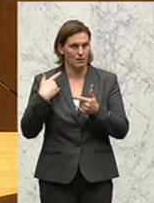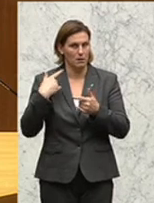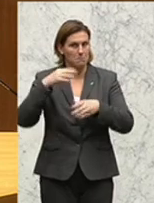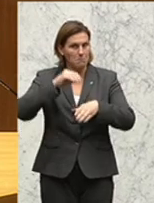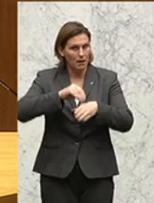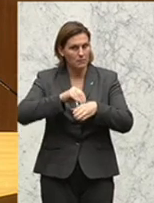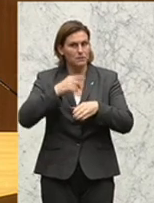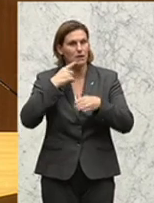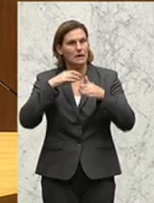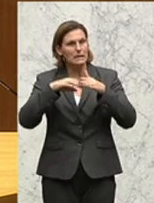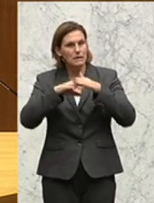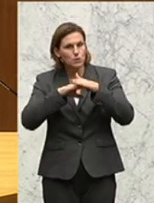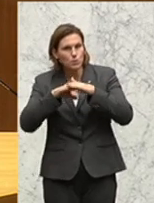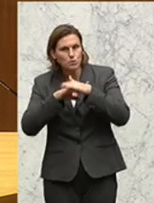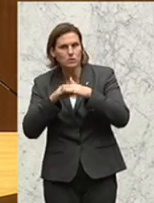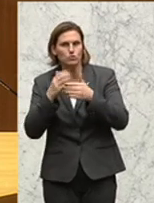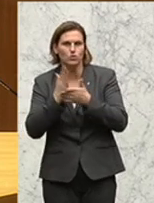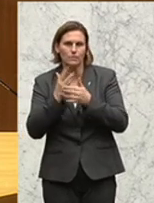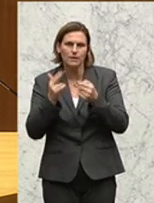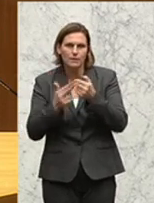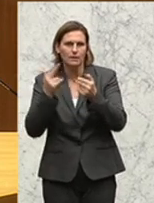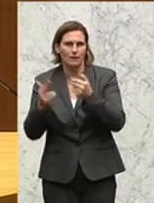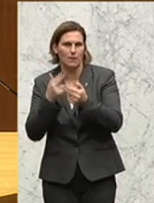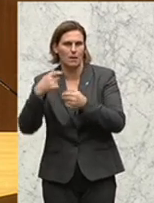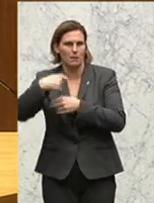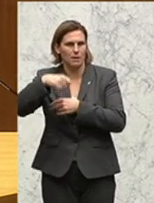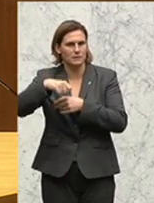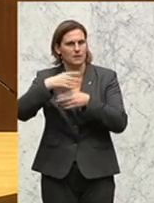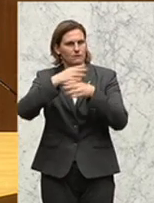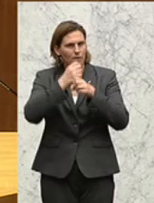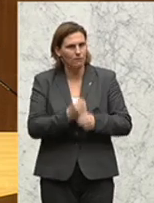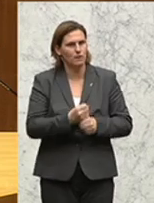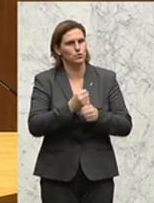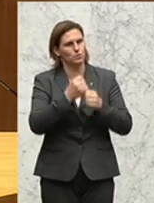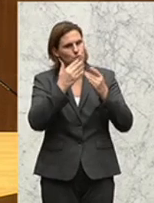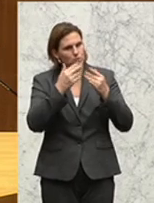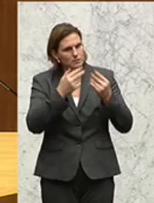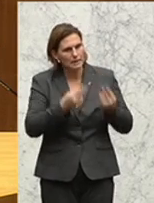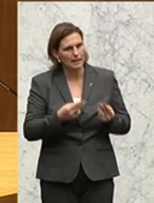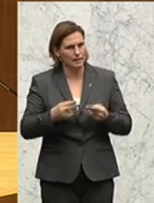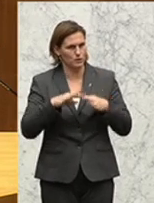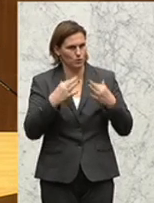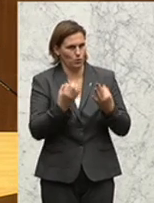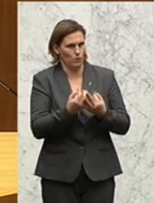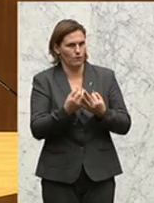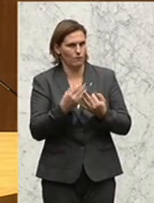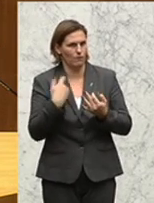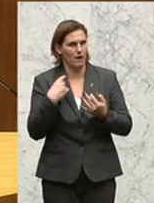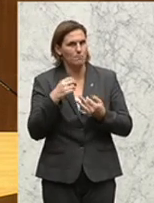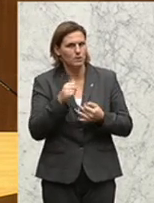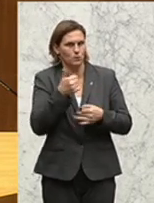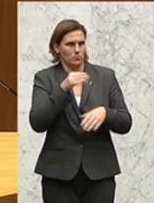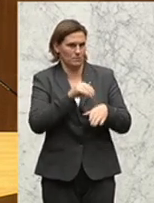den Ressourcen dort entsprechend knapp ist. Insbesondere der Präsident des Verfassungsgerichtshofs hat uns das gesagt. Der Präsident Holzinger hat gesagt,